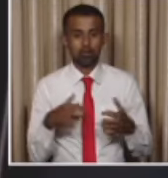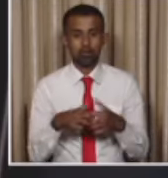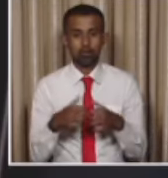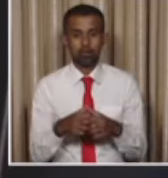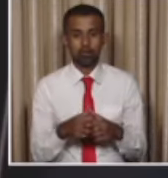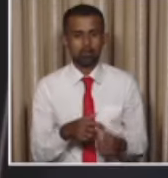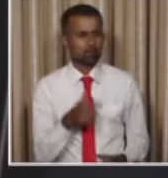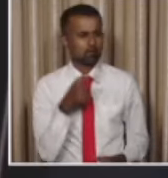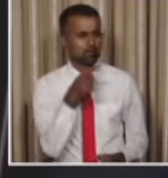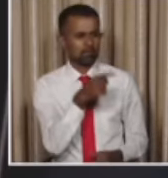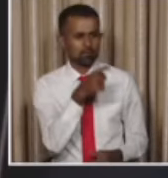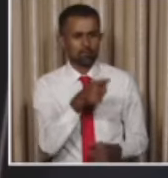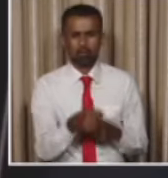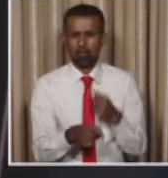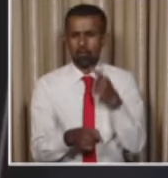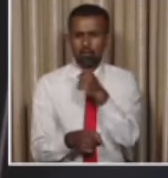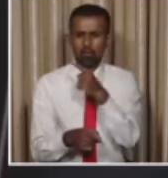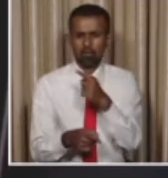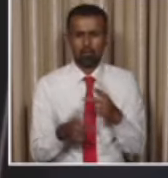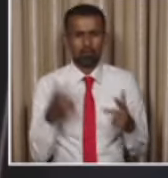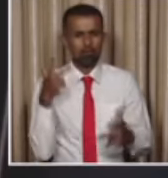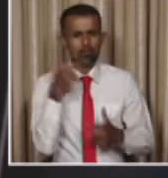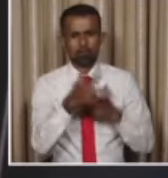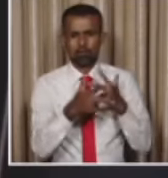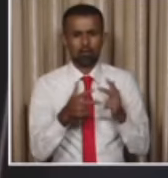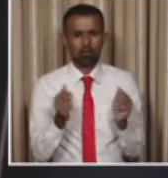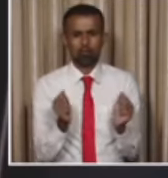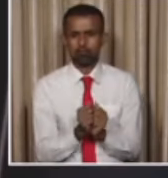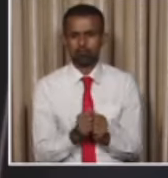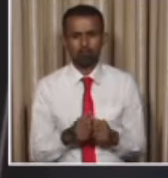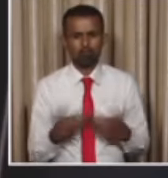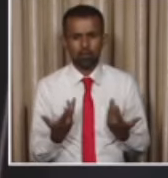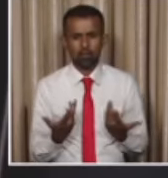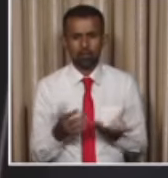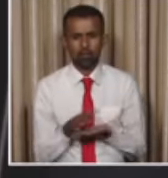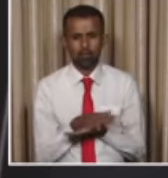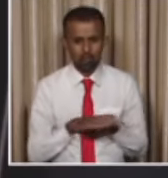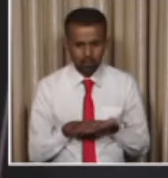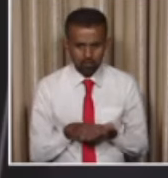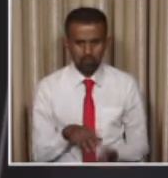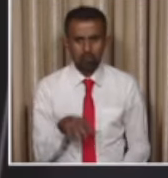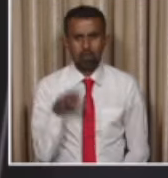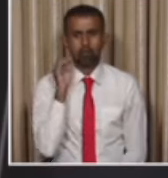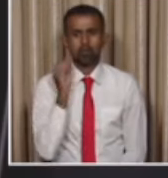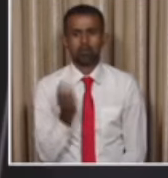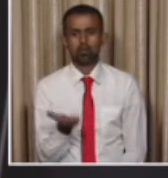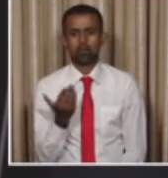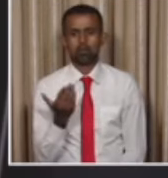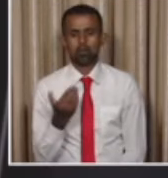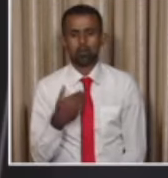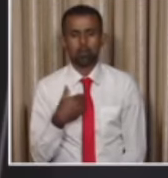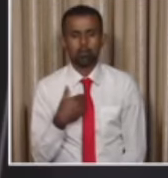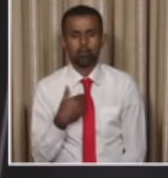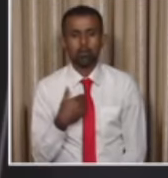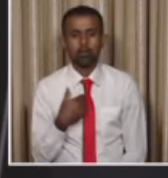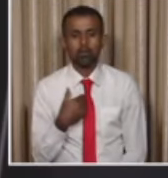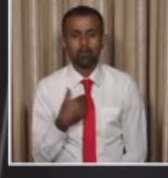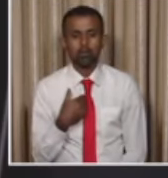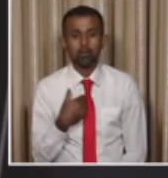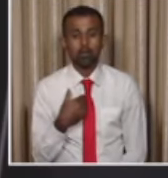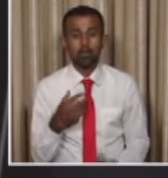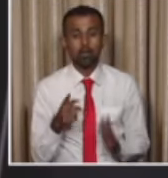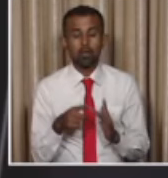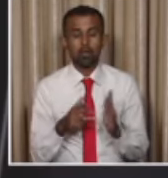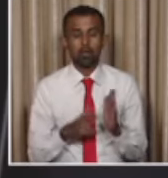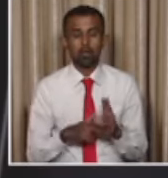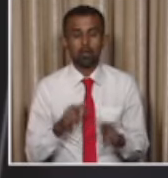එක්කෙනාට ඇඟිලි දික් කරලා බැනගෙන ඇති වැඩක් නැහැ. මේක තේරුම් ගන්න ඕන. අපි ඉන්න තැන ඒ නිසා තමයි ජාත්‍යන්තර